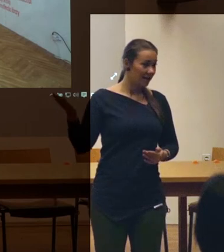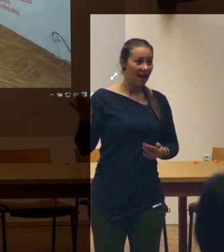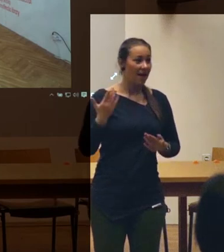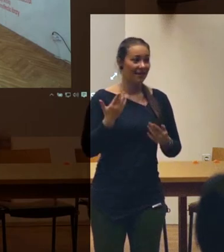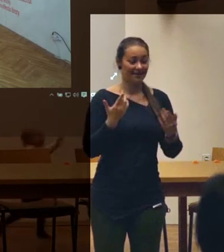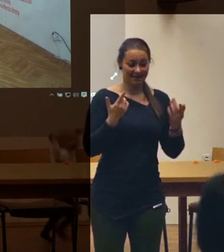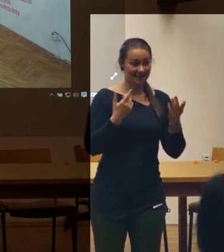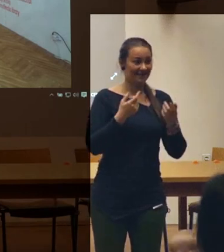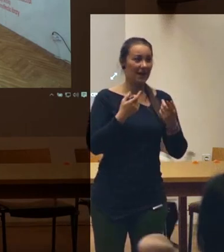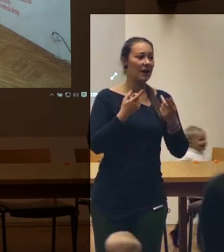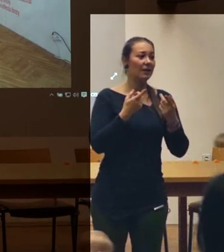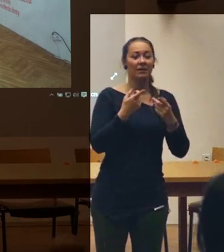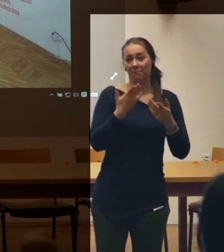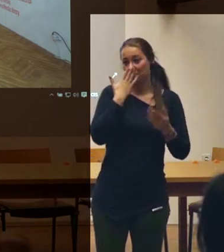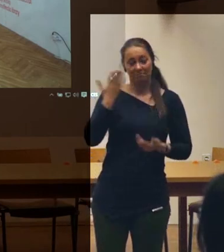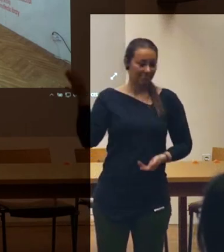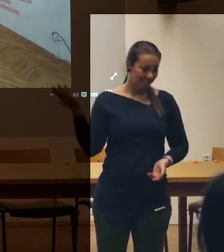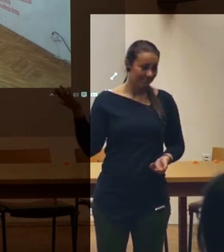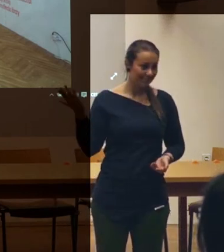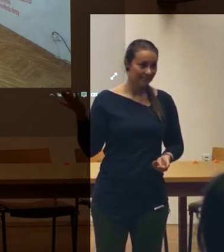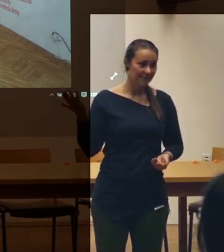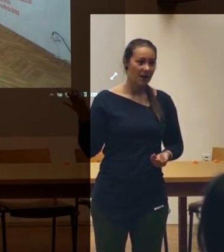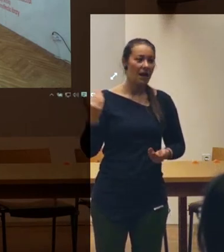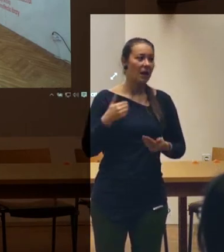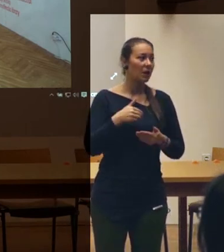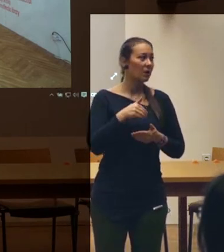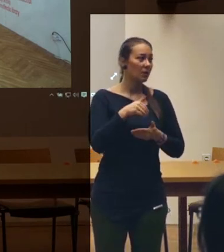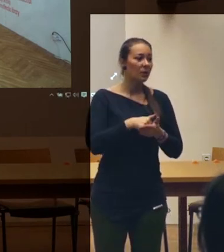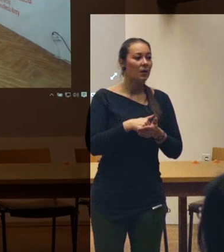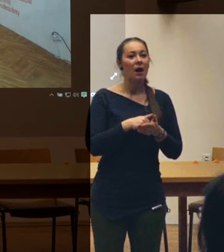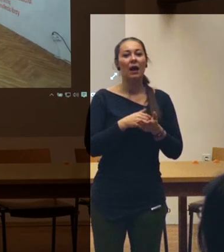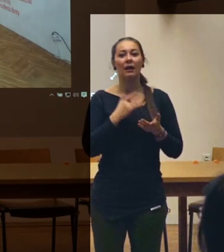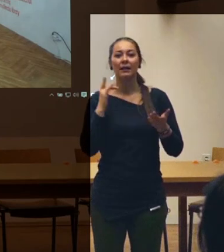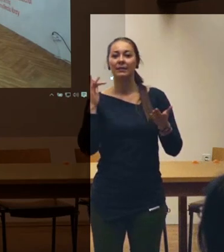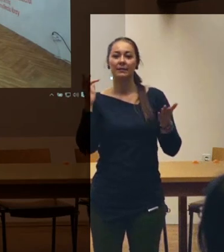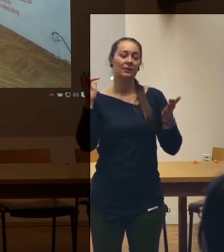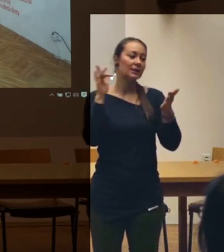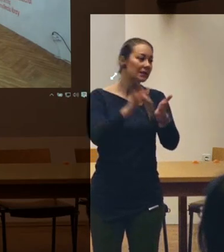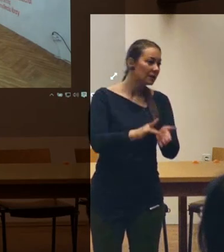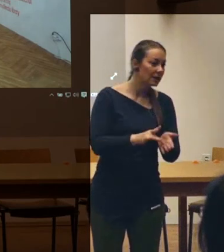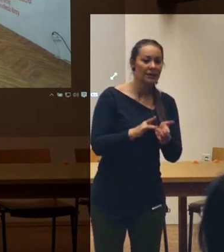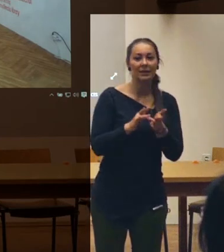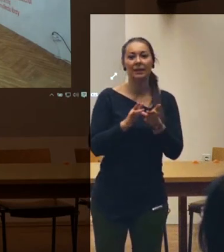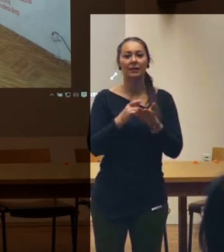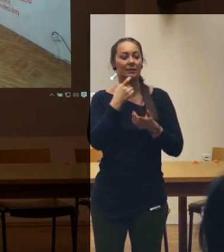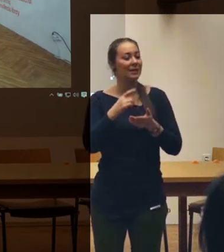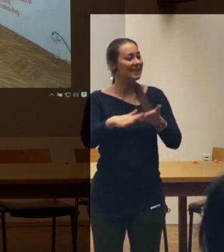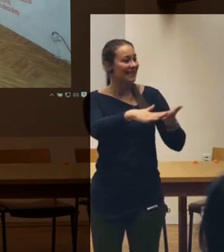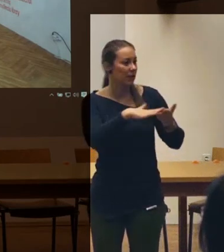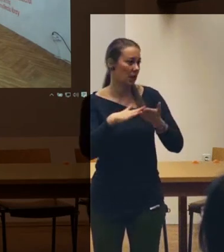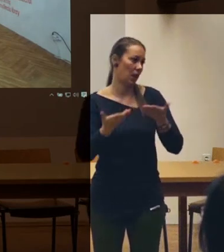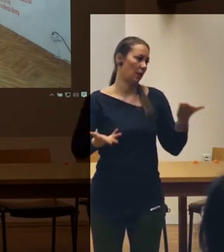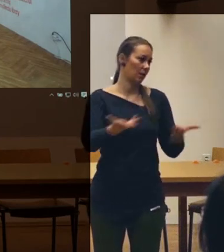s disability alebo so zdravím, ale išlo nám o to vlastne vytvoriť priestor, v ktorom by sme mohli zdieľať práve